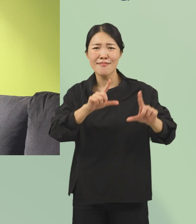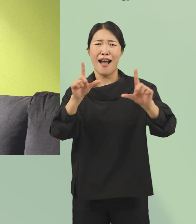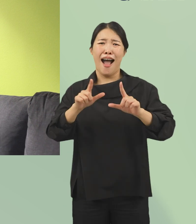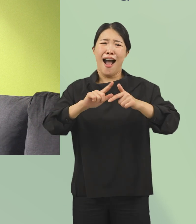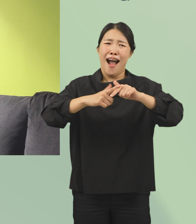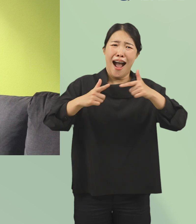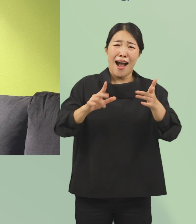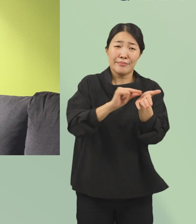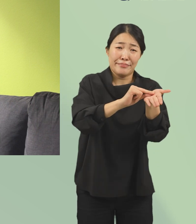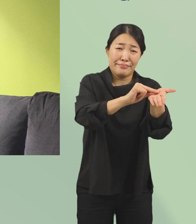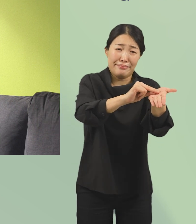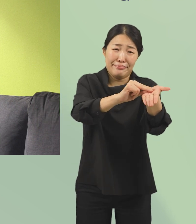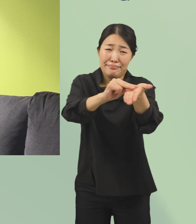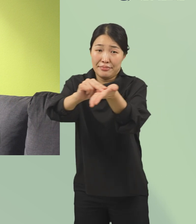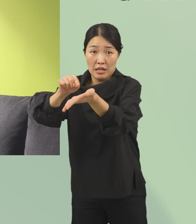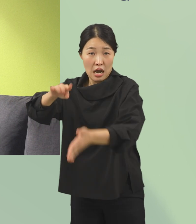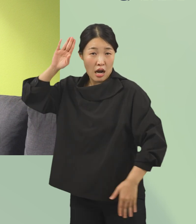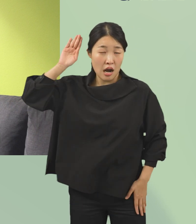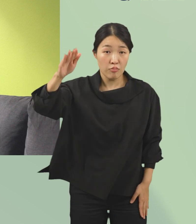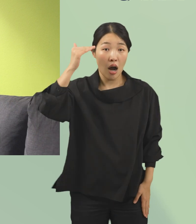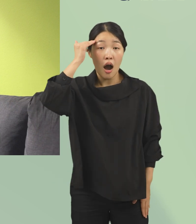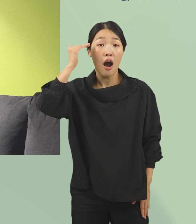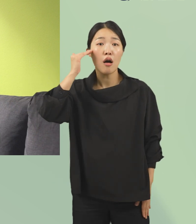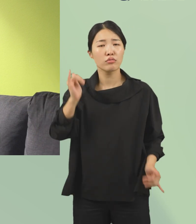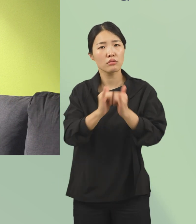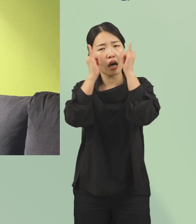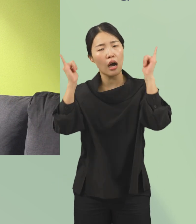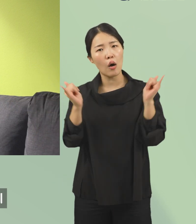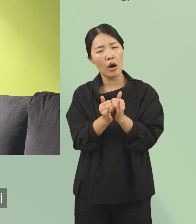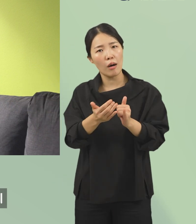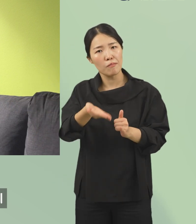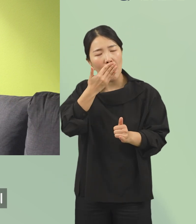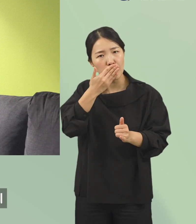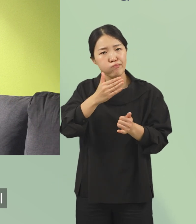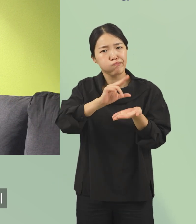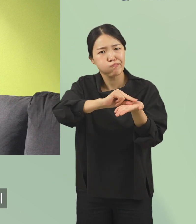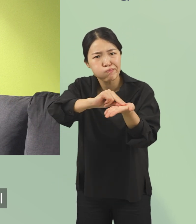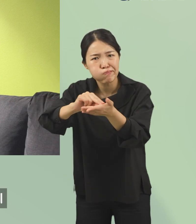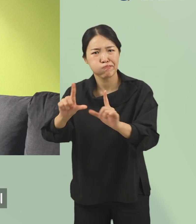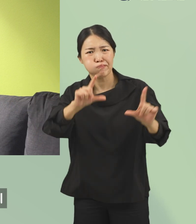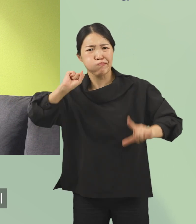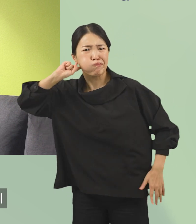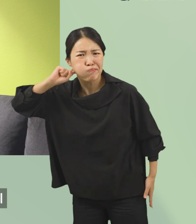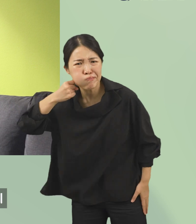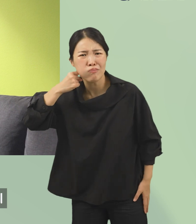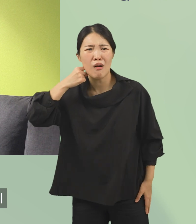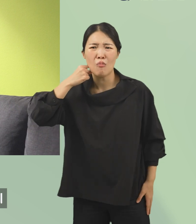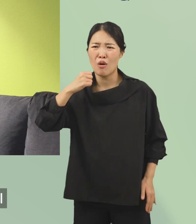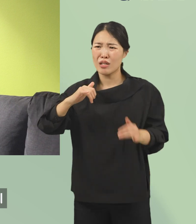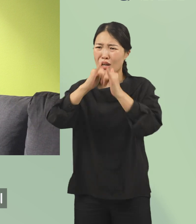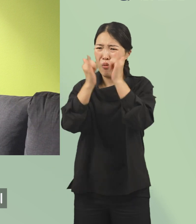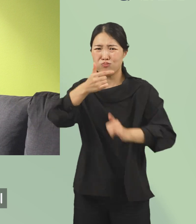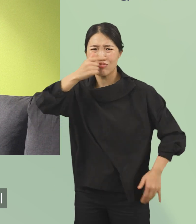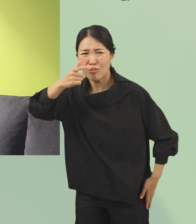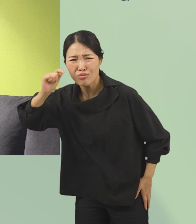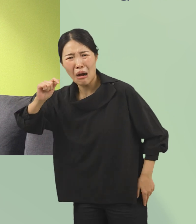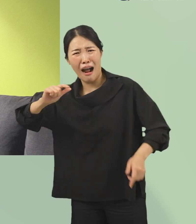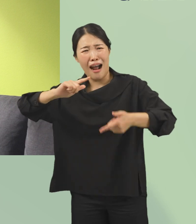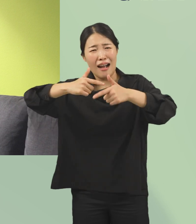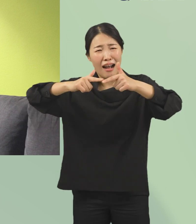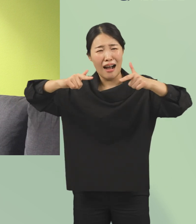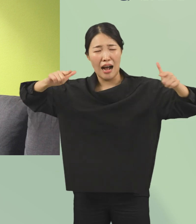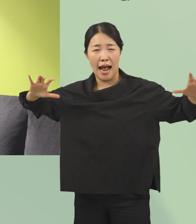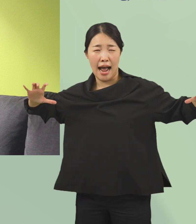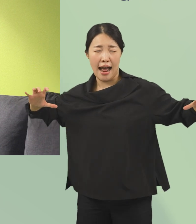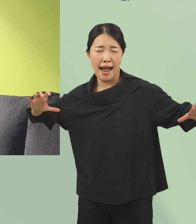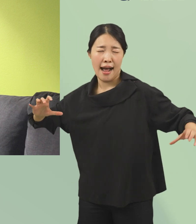한국 사회의 뭐 먹거리 그리고 한국 사회의 결여된 질문들 뭐 이런 것들을 하는 핵심적인 문제이기 때문에 이거 꼭 대학원